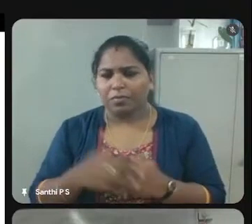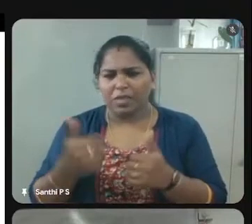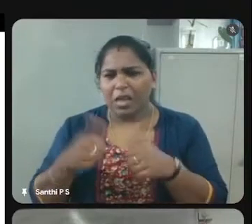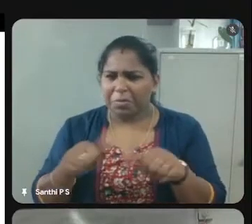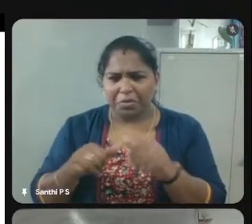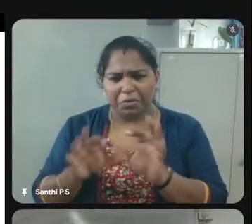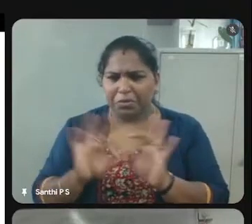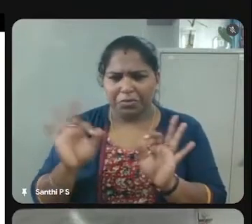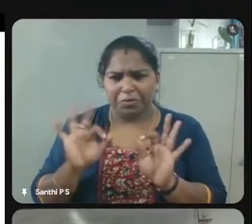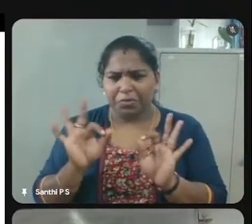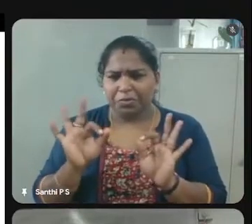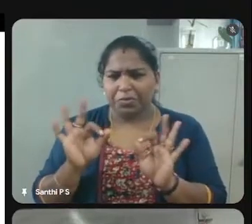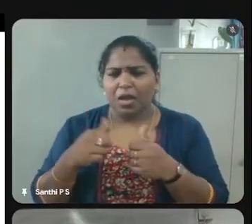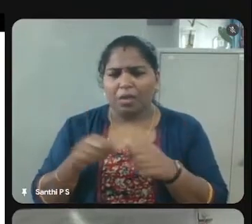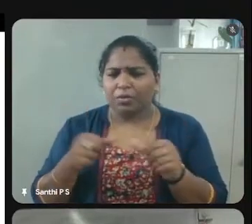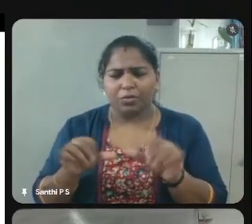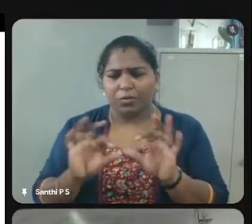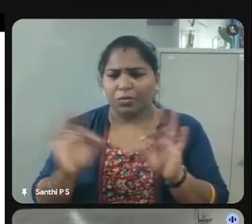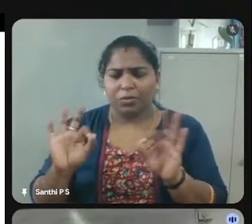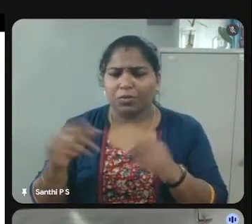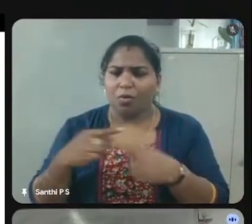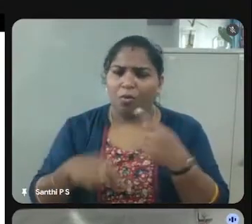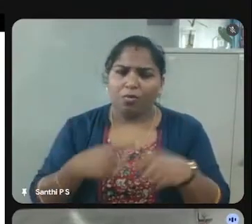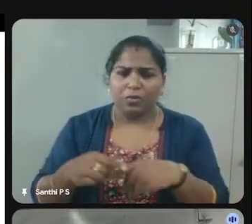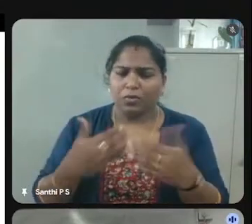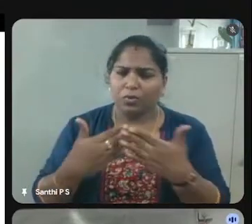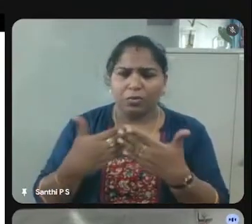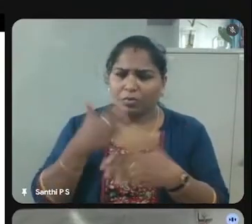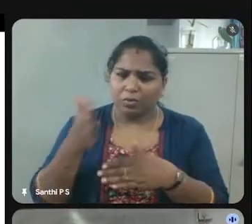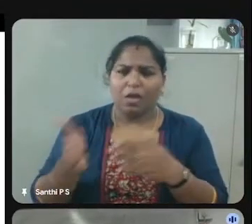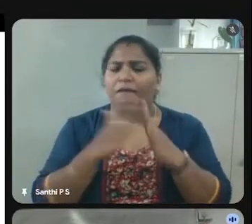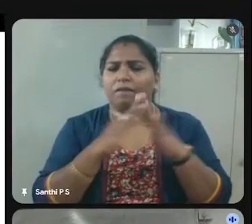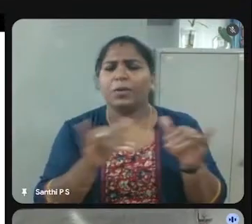അല്ലേ? ആബ്സെന്റ് ഒന്നും ഇല്ല. അവന് എല്ലാ ദിവസവും സ്കൂളിൽ പോകണം. വീട്ടിലിരിക്കുന്ന പരിപാടിയൊന്നും ഇല്ല.